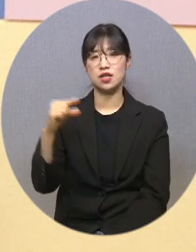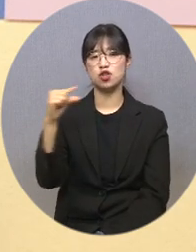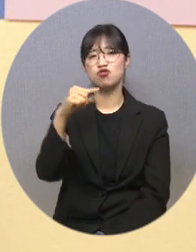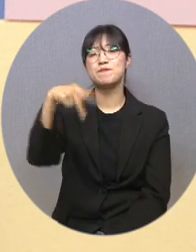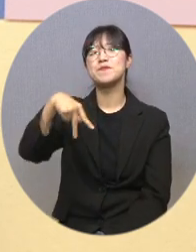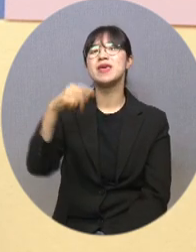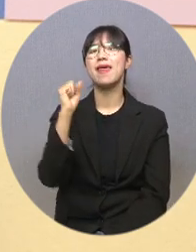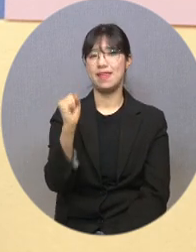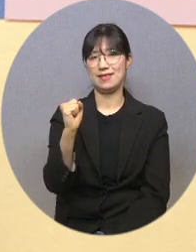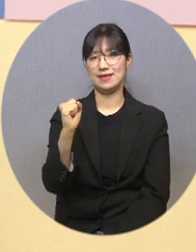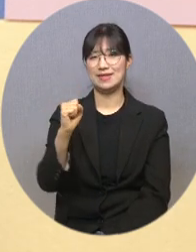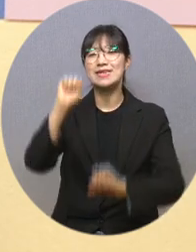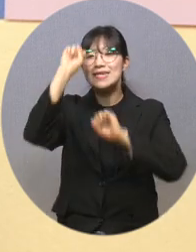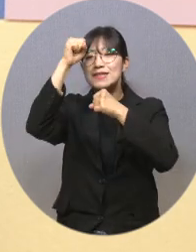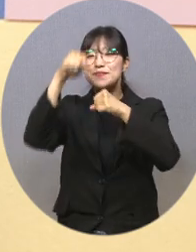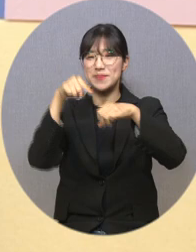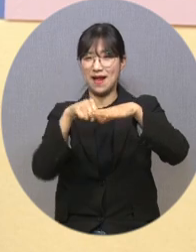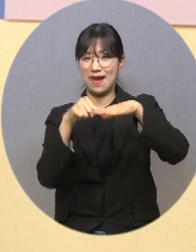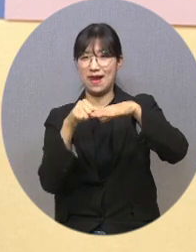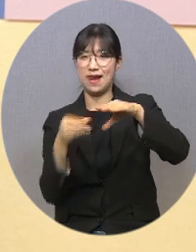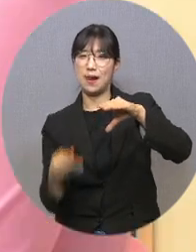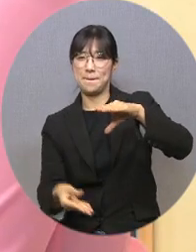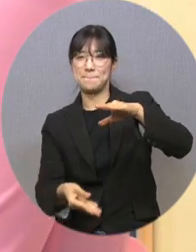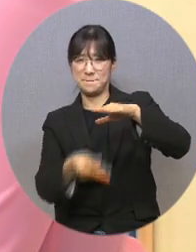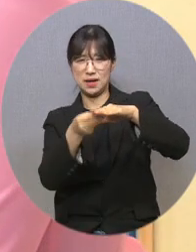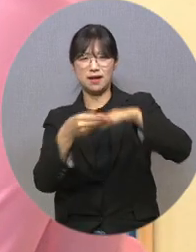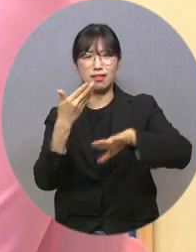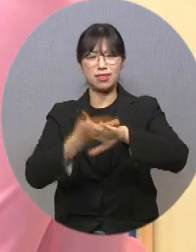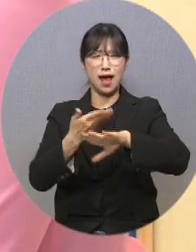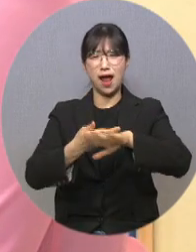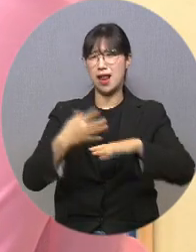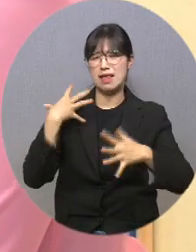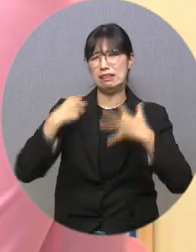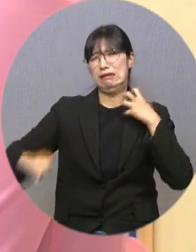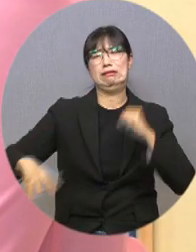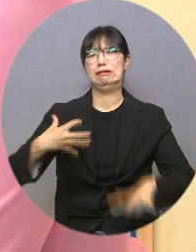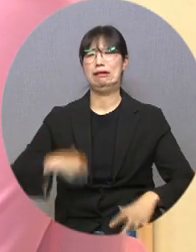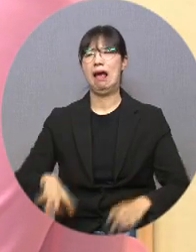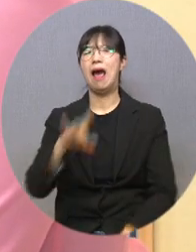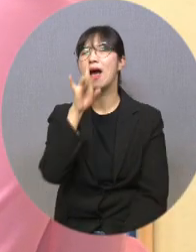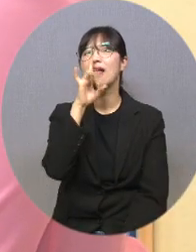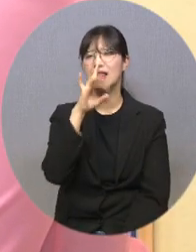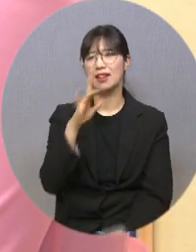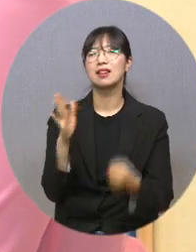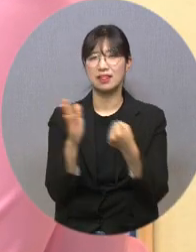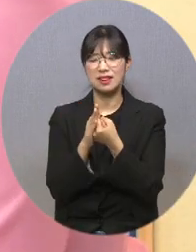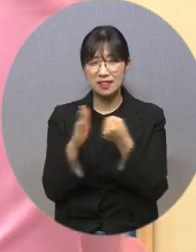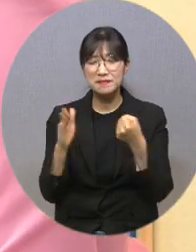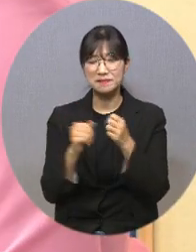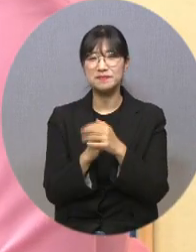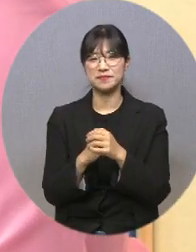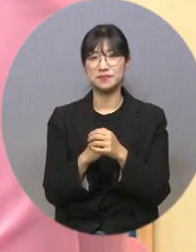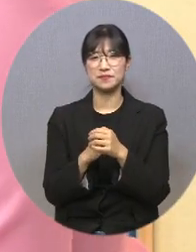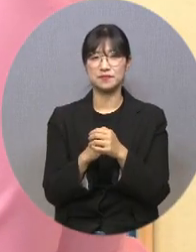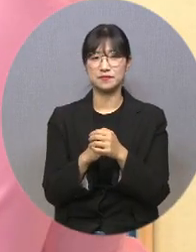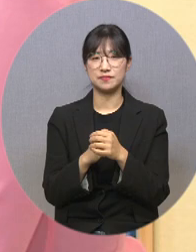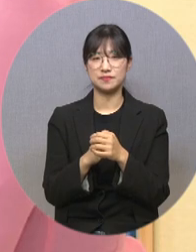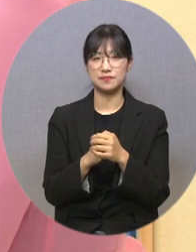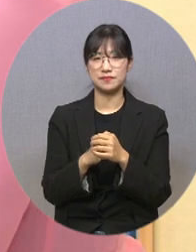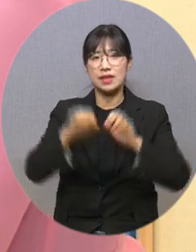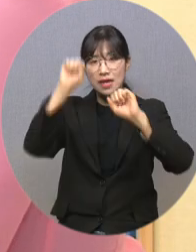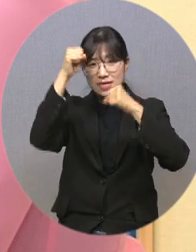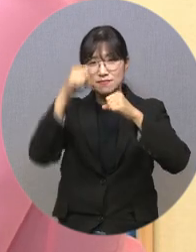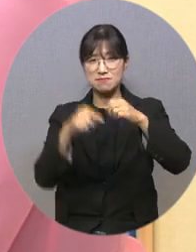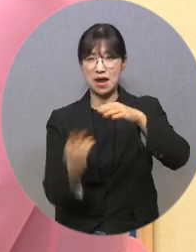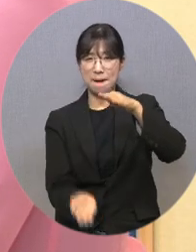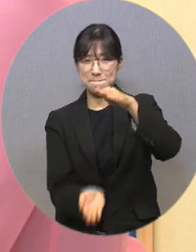GPS를 달아서 신발 깔창에 다른 곳은 뜯어버리거든요. 네. 그러겠네요. 예. 네. 이제 신발